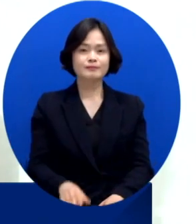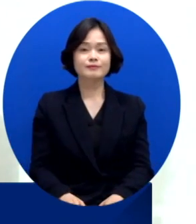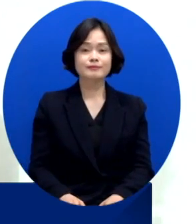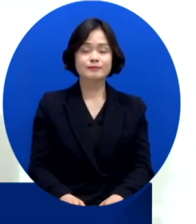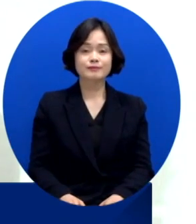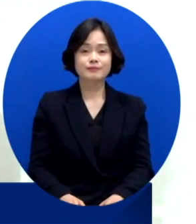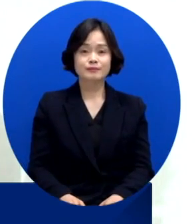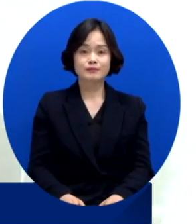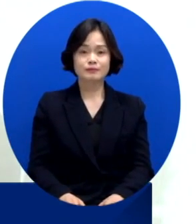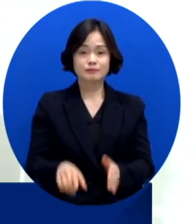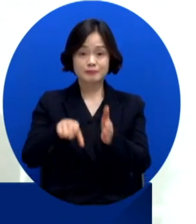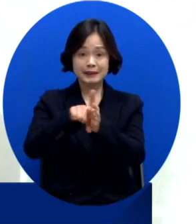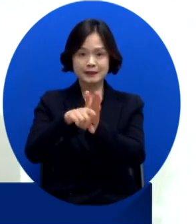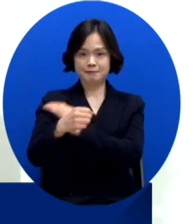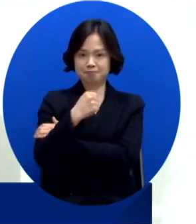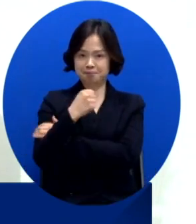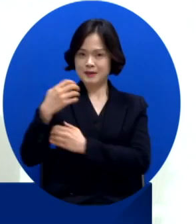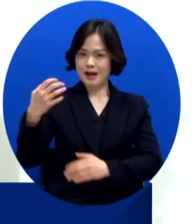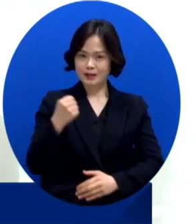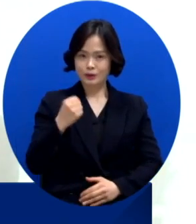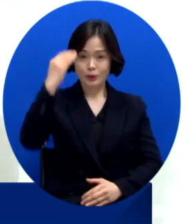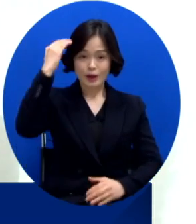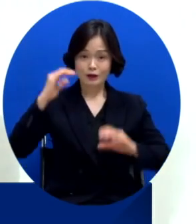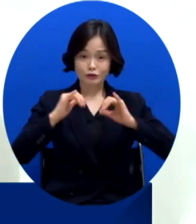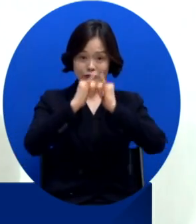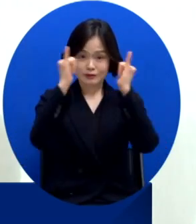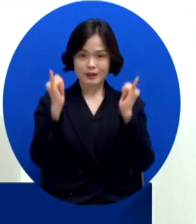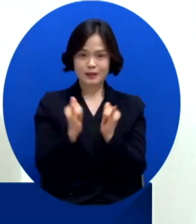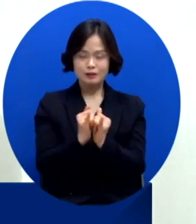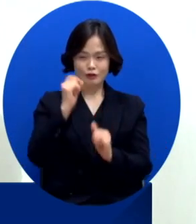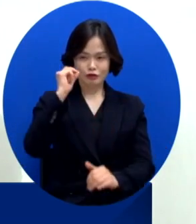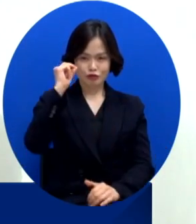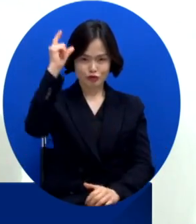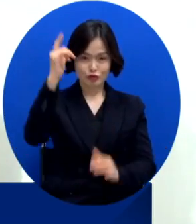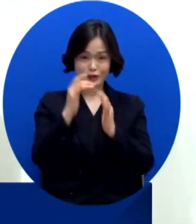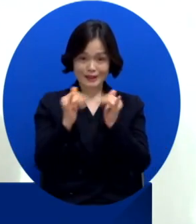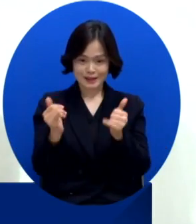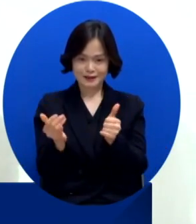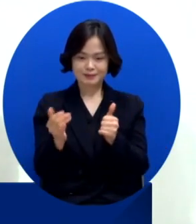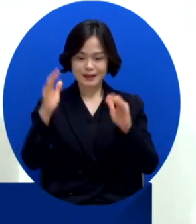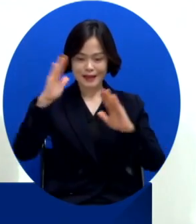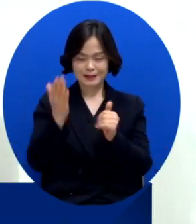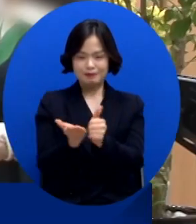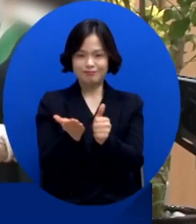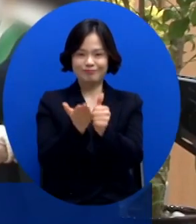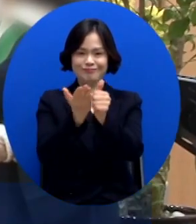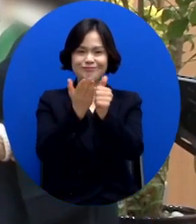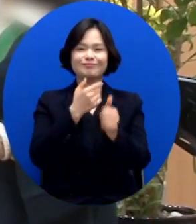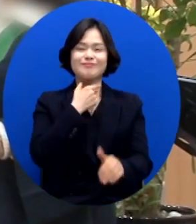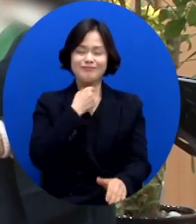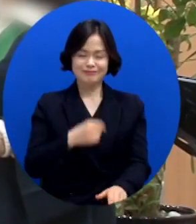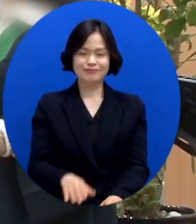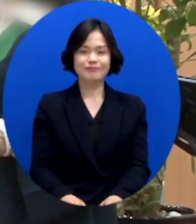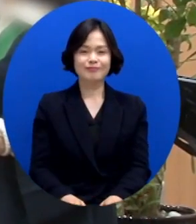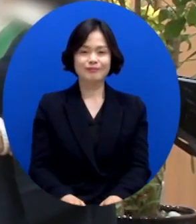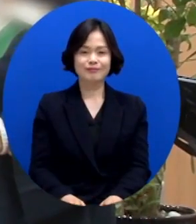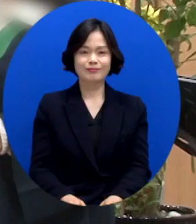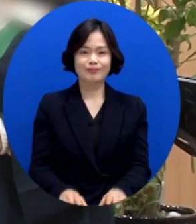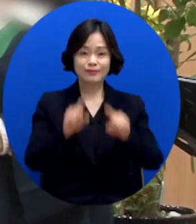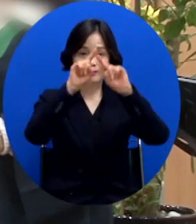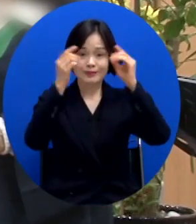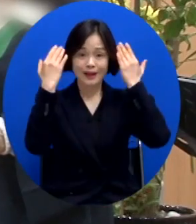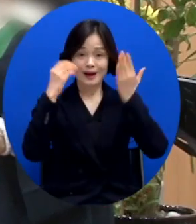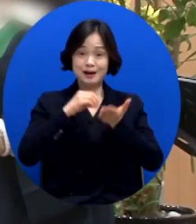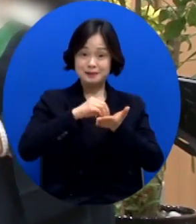신앙을 가지고 이 남한 사회에서 훌륭하게 성장할 수 있도록 도우려고 합니다. 대학으로